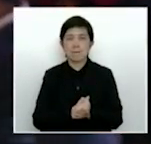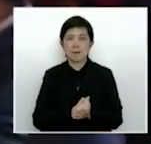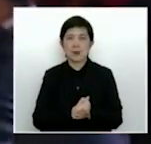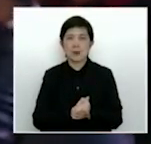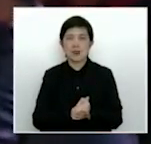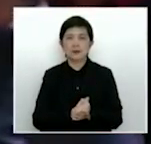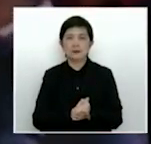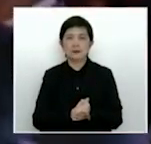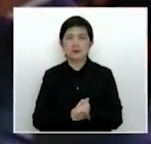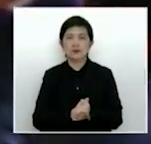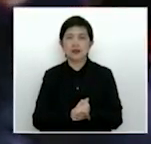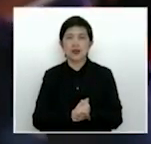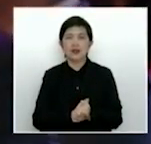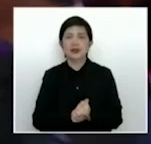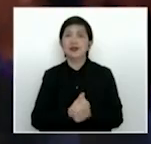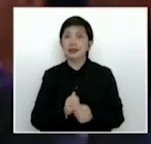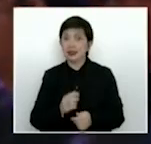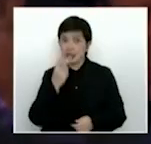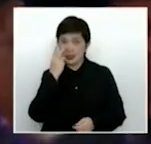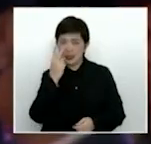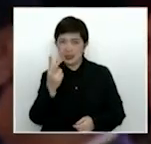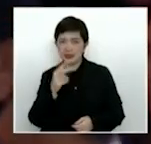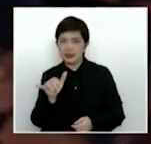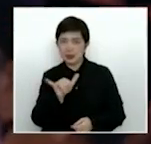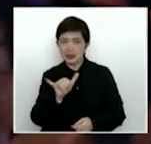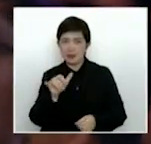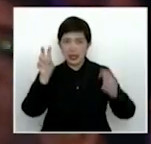suharianto baik kita lihat kita lihat bersama-samaa